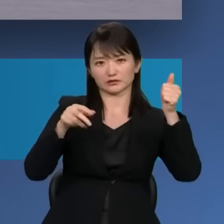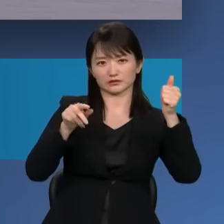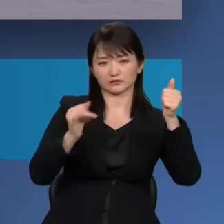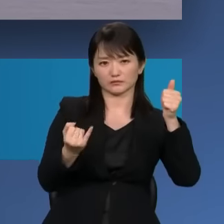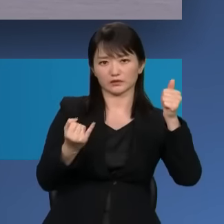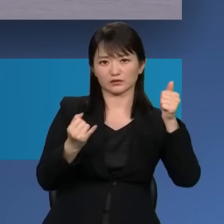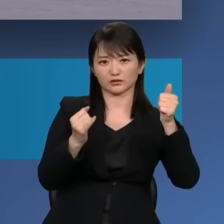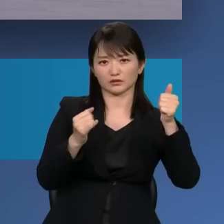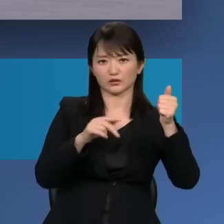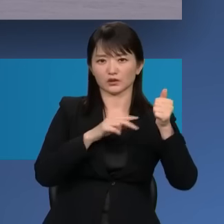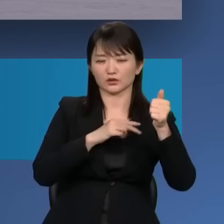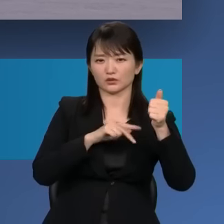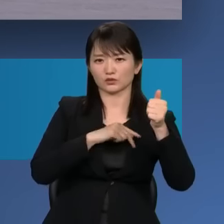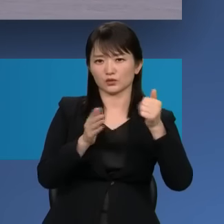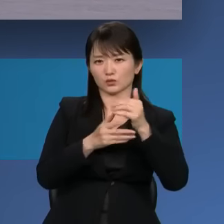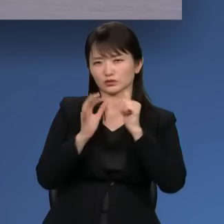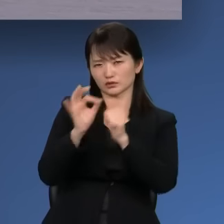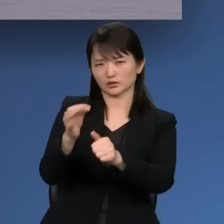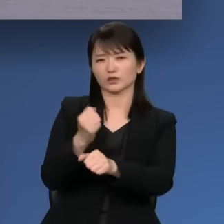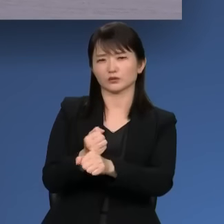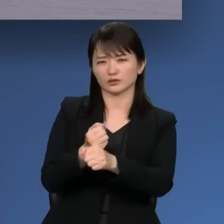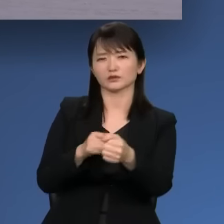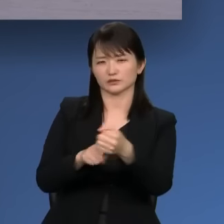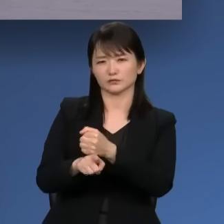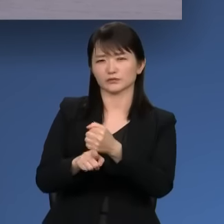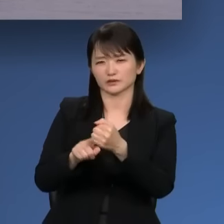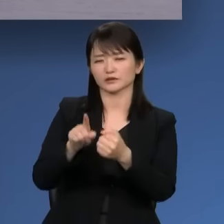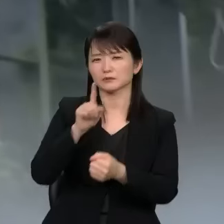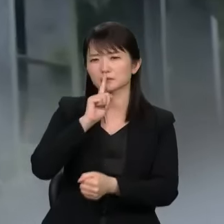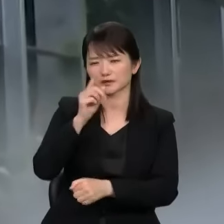공천을 해줬단 취지로 말합니다. 이한계 기자입니다.